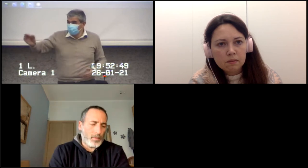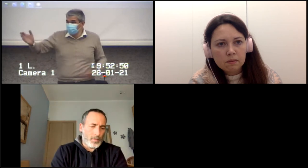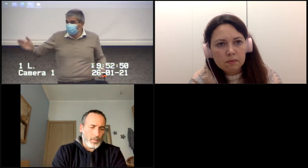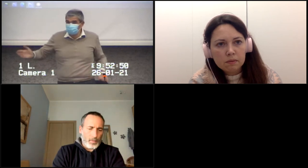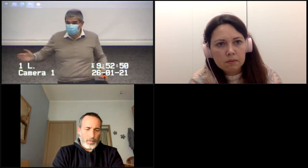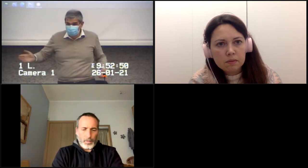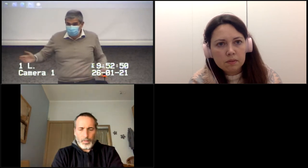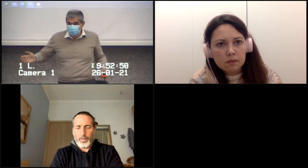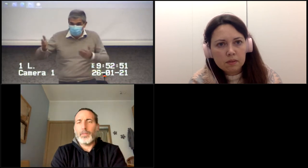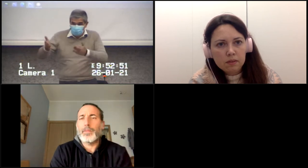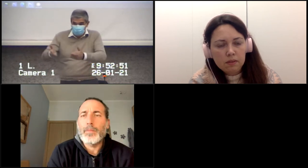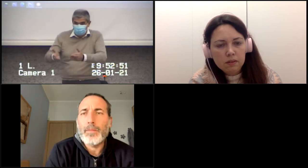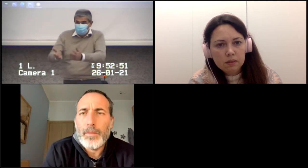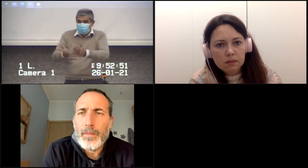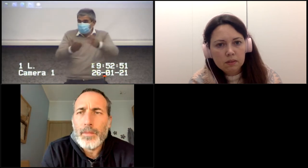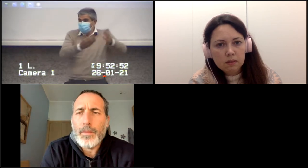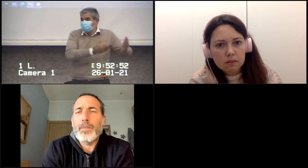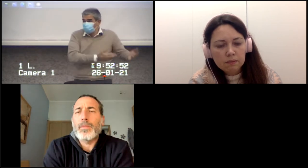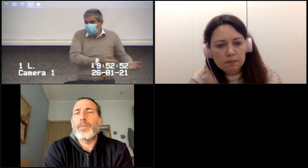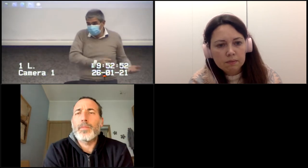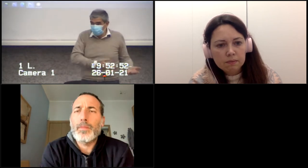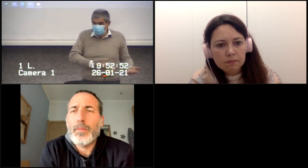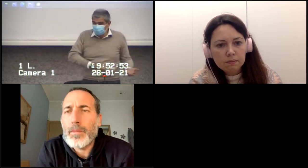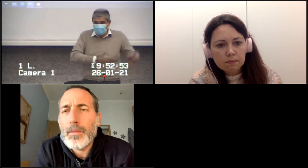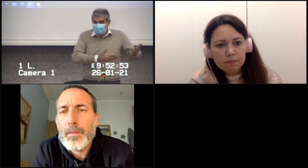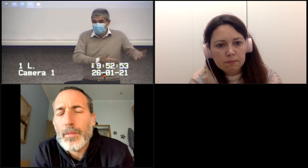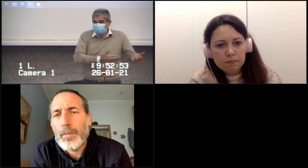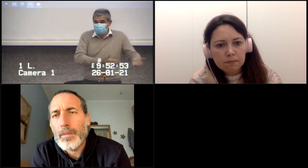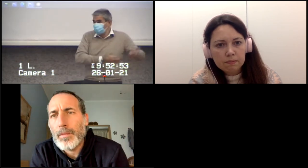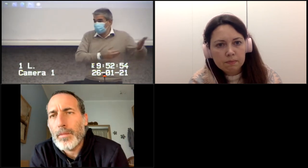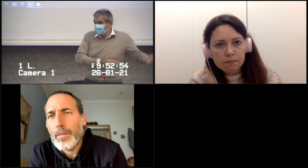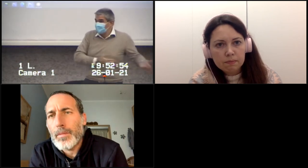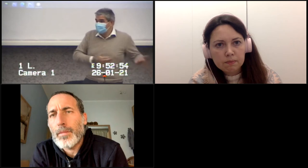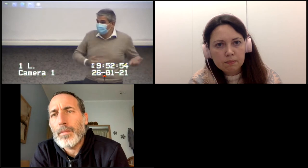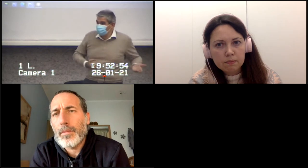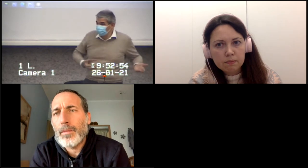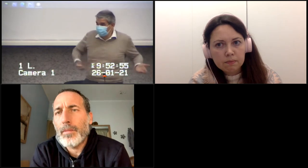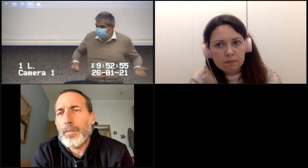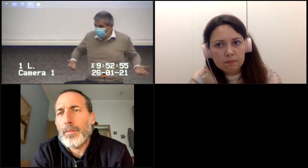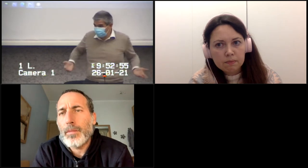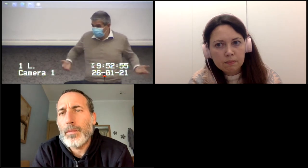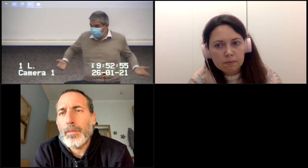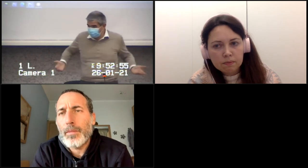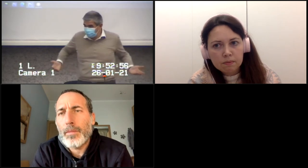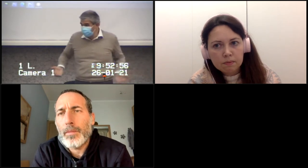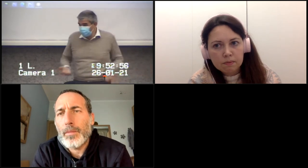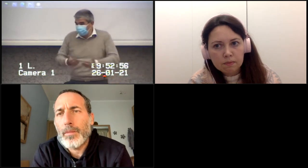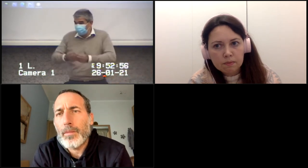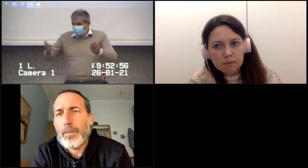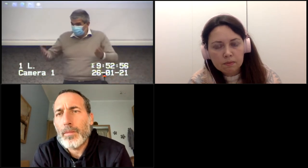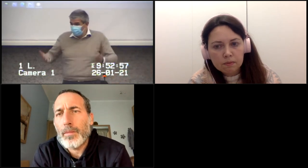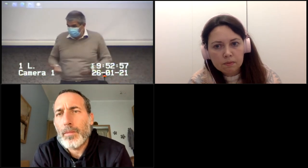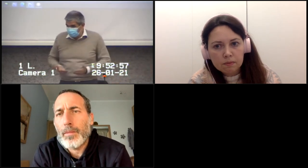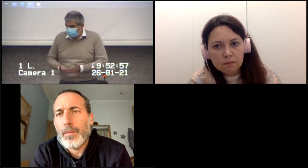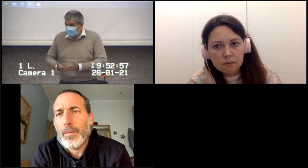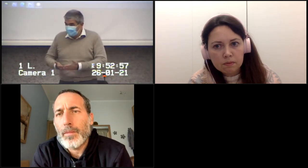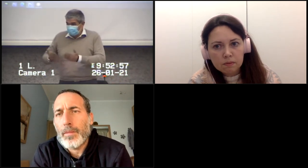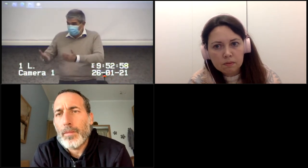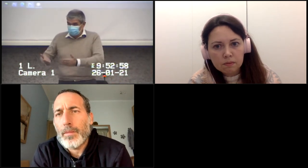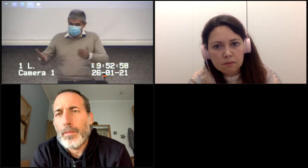a contributo zero per il costruttore, perché tanto il ricarico l'ente ce l'ha dall'IMU della seconda casa e quindi la